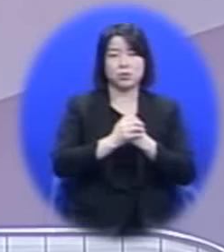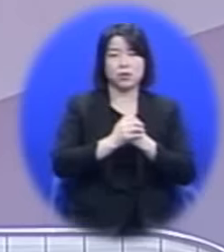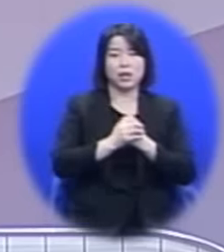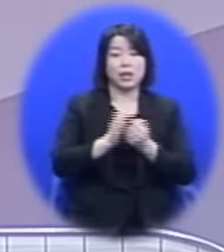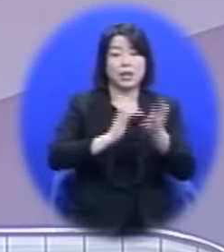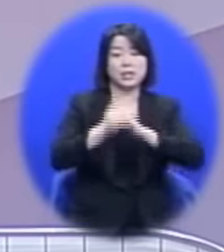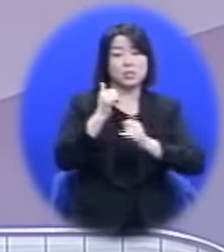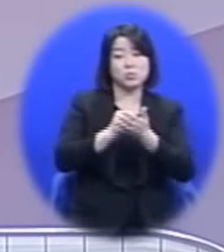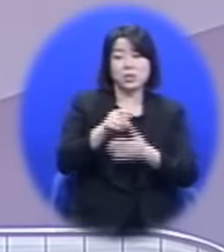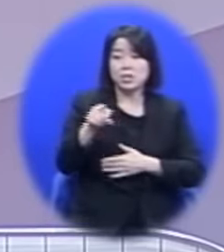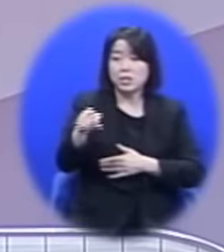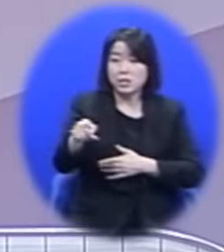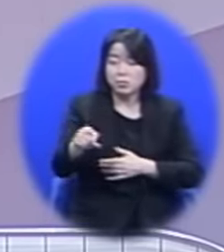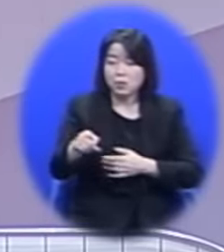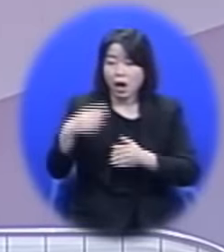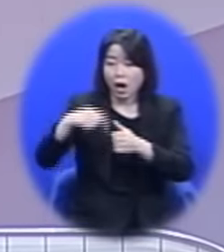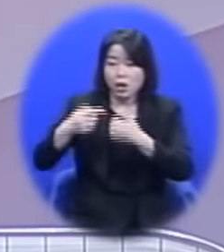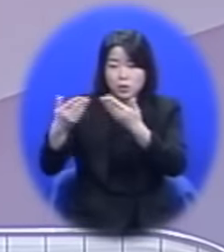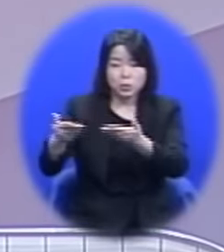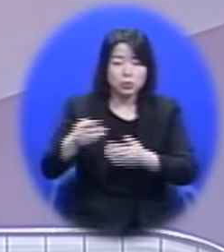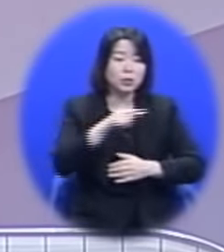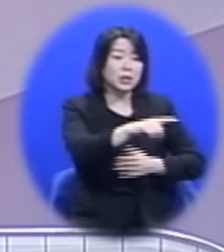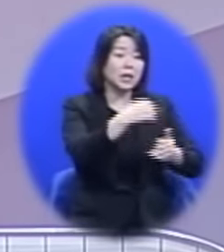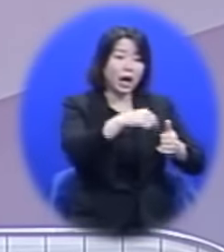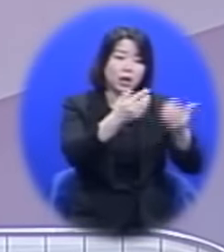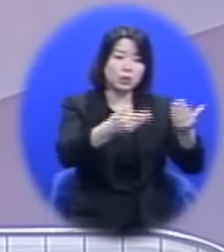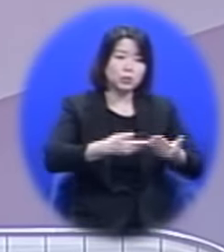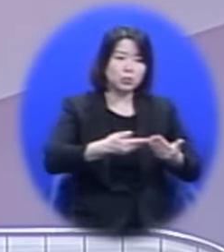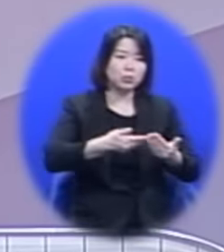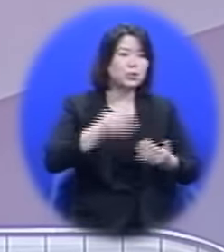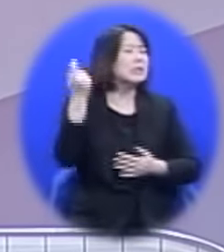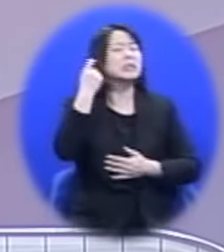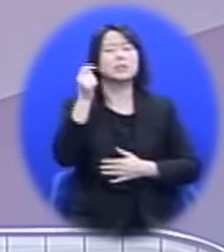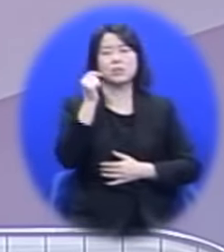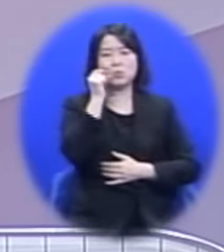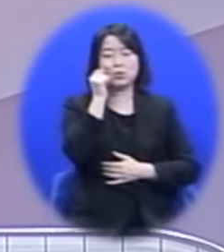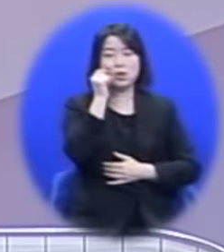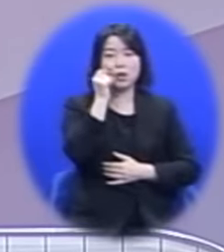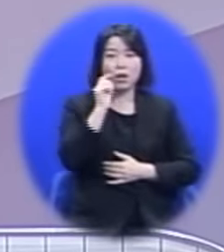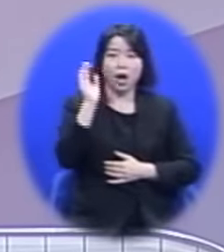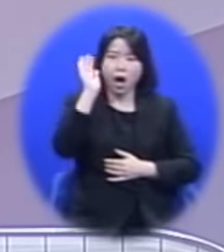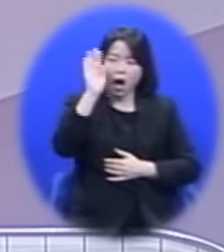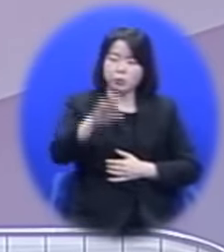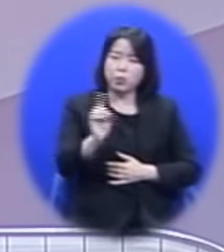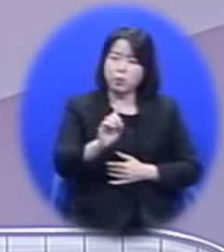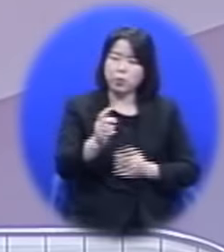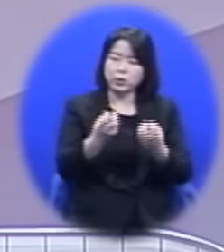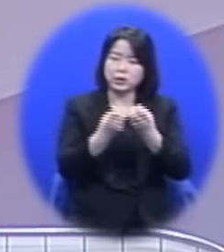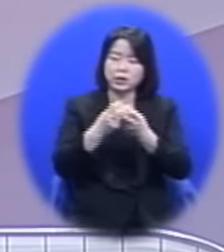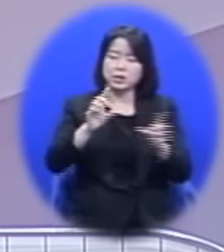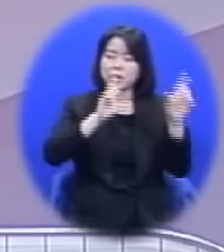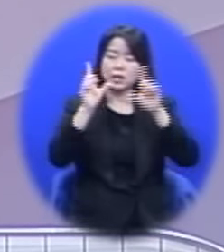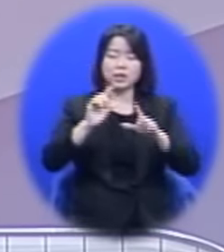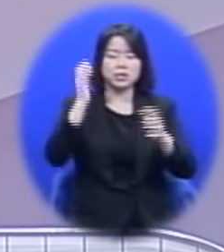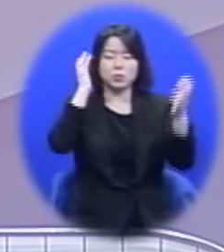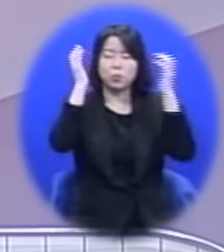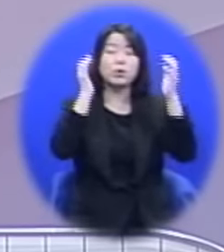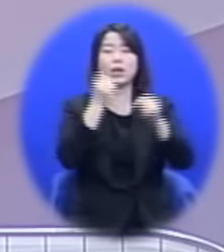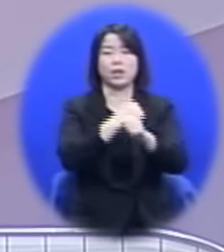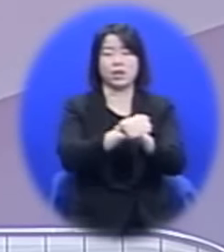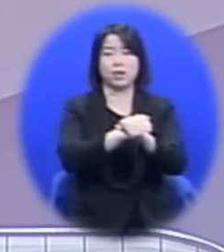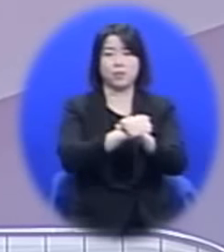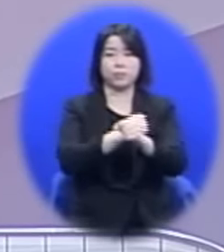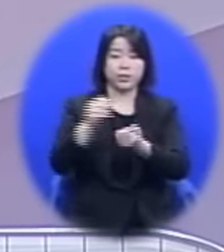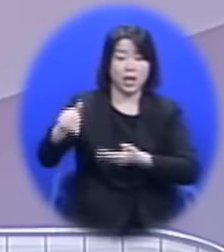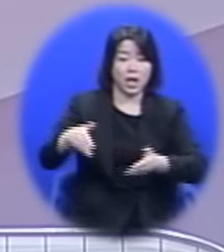하라 도무지 깨달아 알아들을 수가 없어요. 도대체 어떻게 살아야 되는 건지 혼란스러워합니다. 길이신